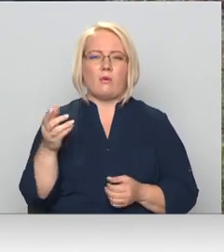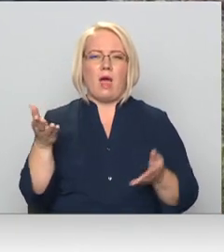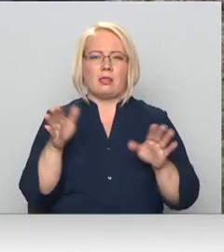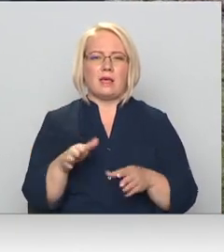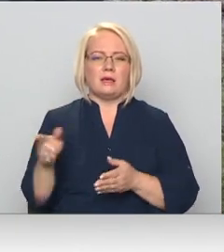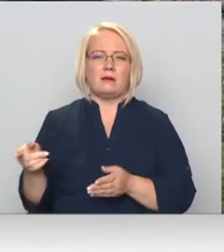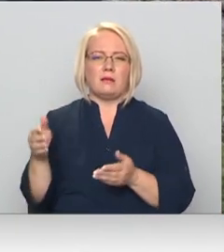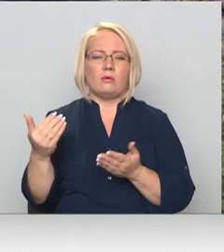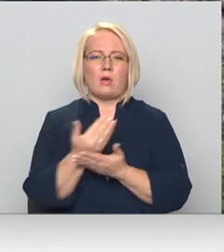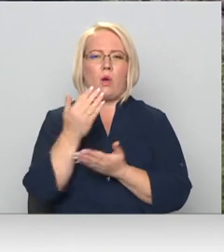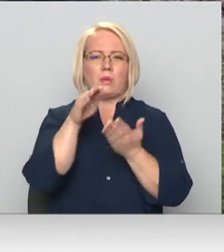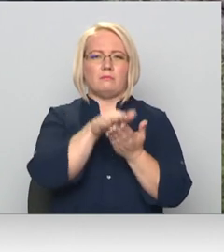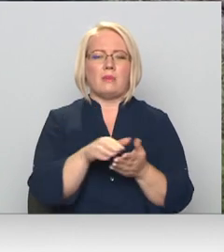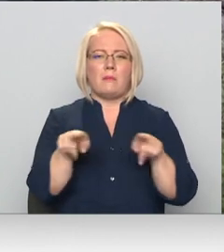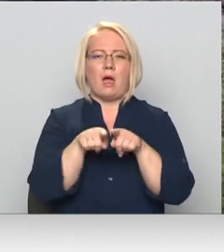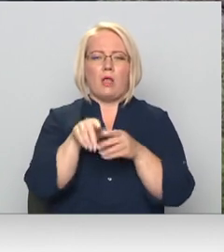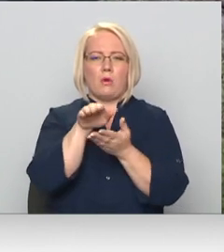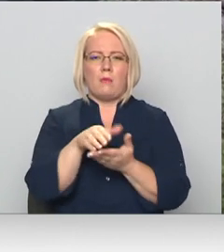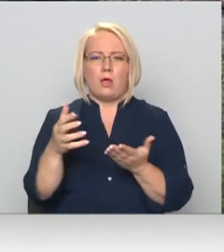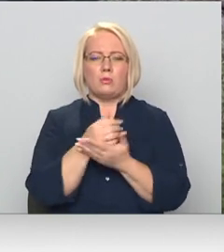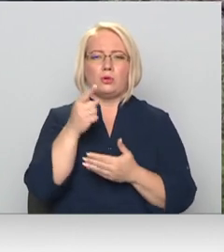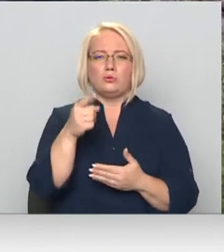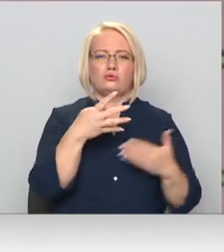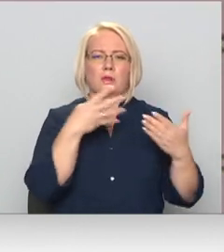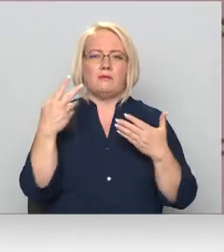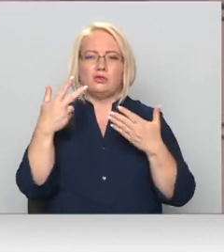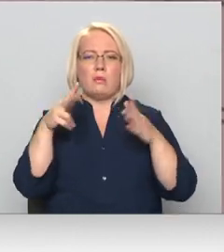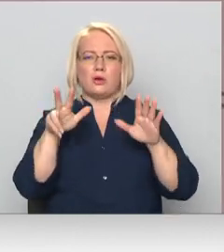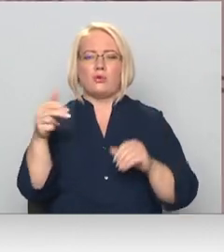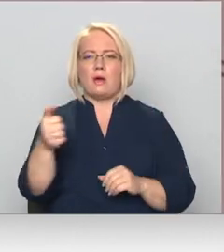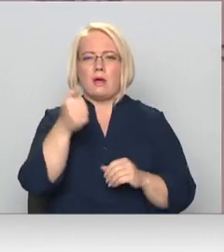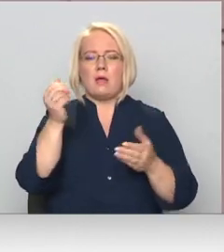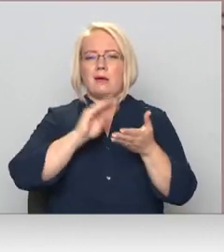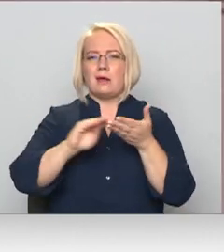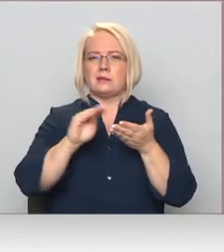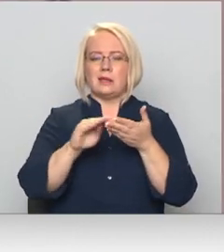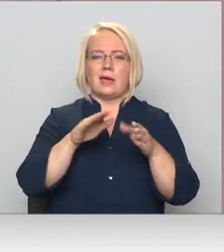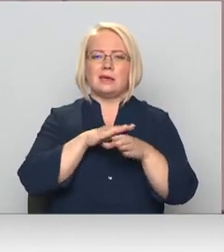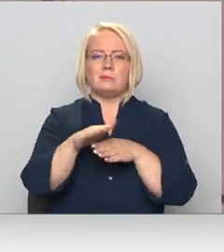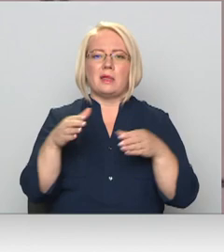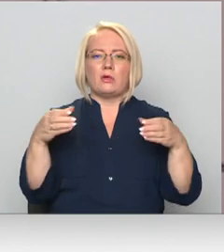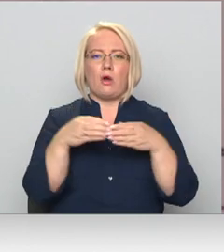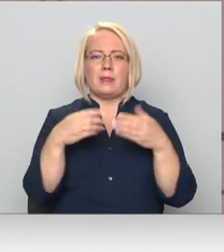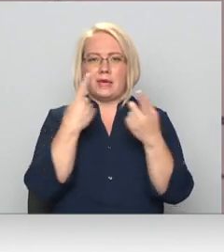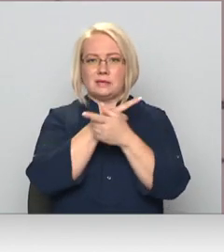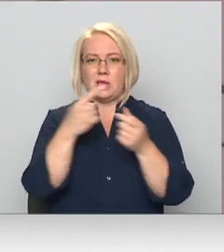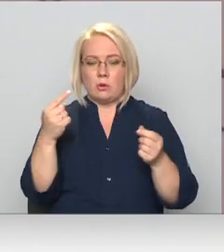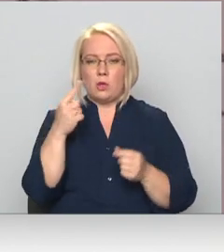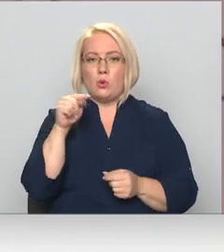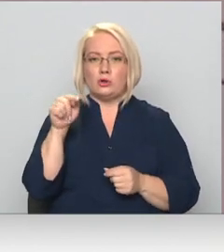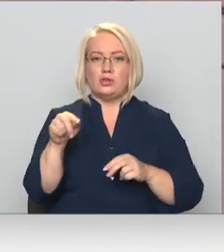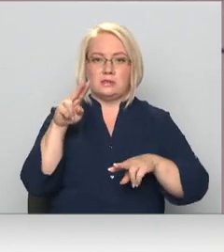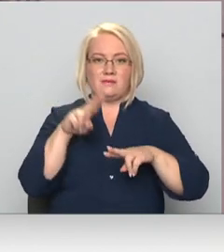brāļu kapos, atrodams 1948. Gadā rakstītā izpildu komitejas ziņojumā. Tieši no šīs